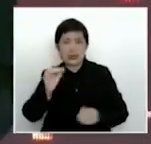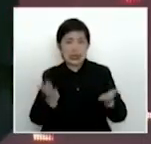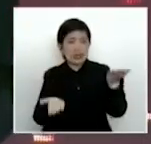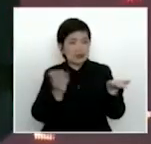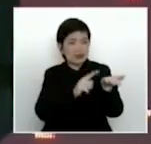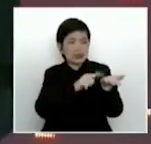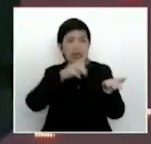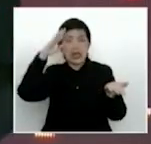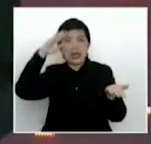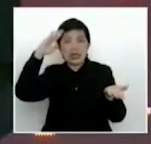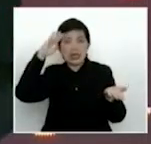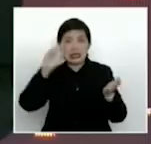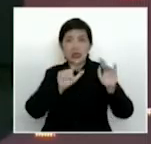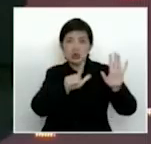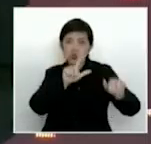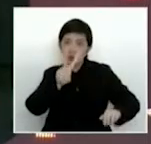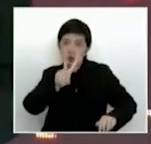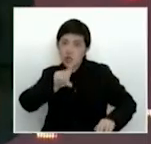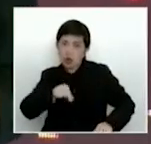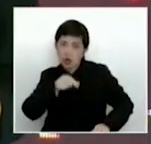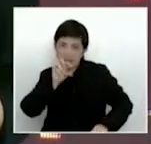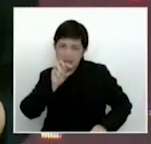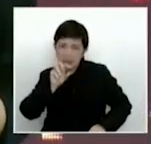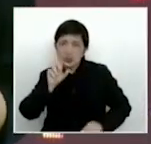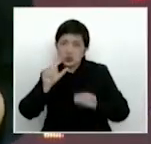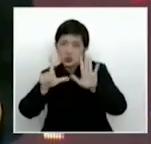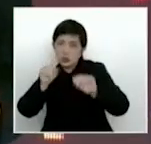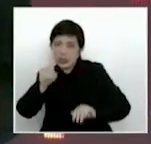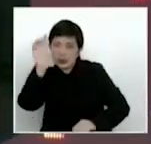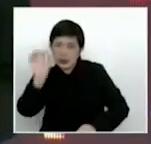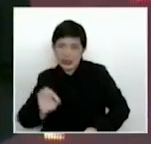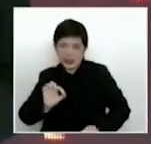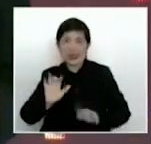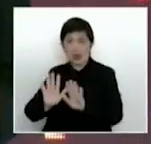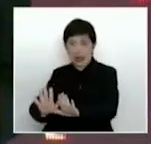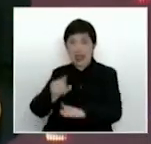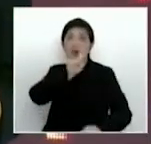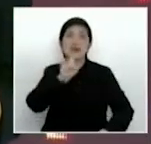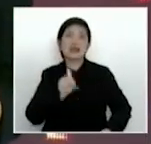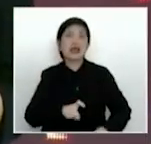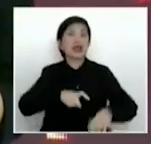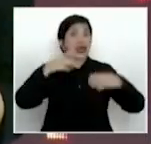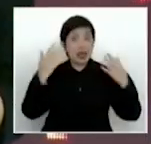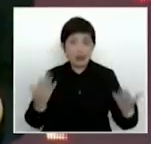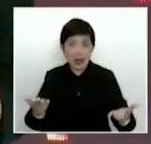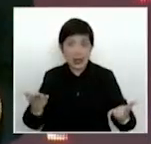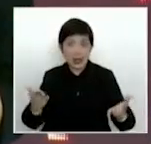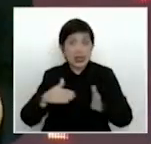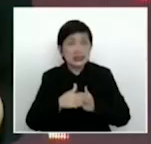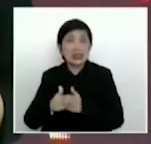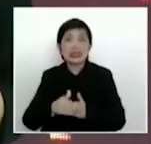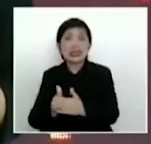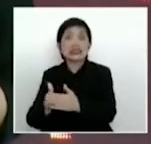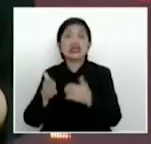laki-laki yang mencapai 72,71% pertanyaan apa langkah strategis